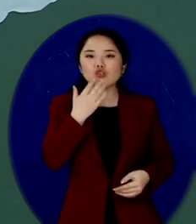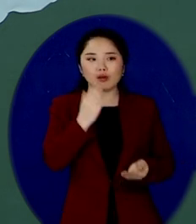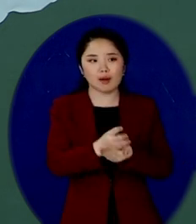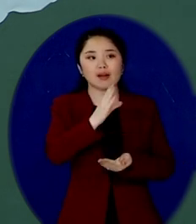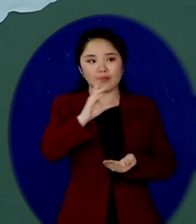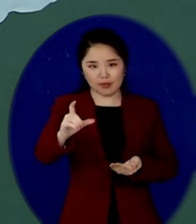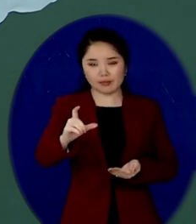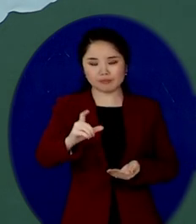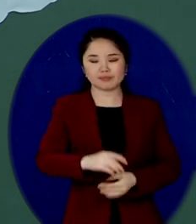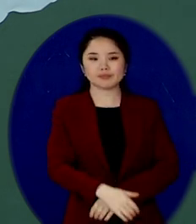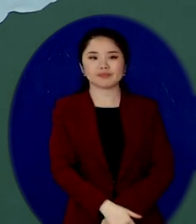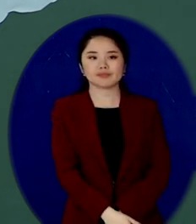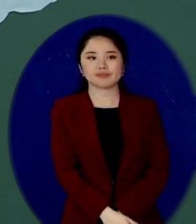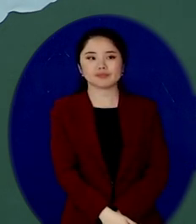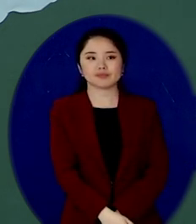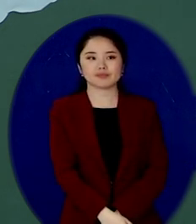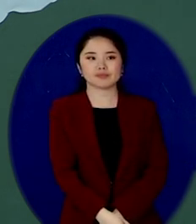дүрслэн харуулсан байна вэ?